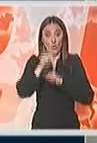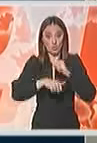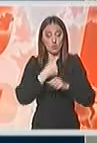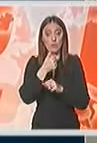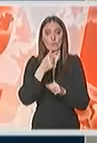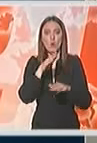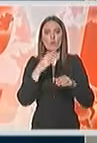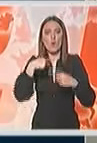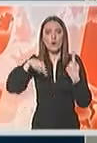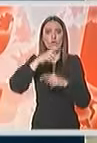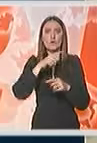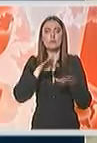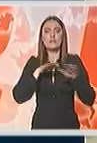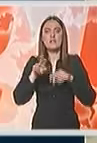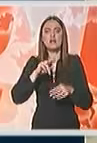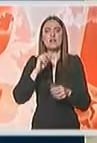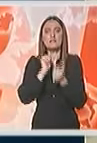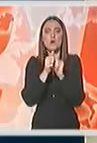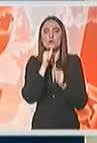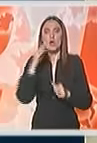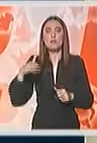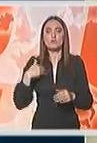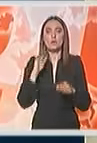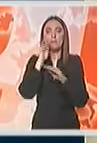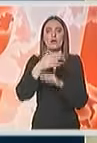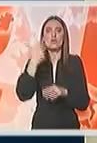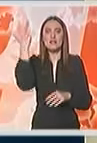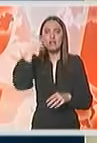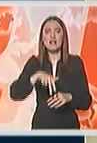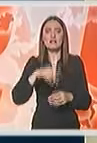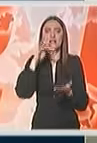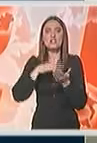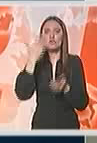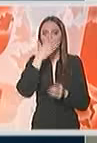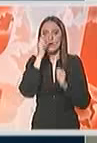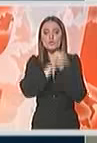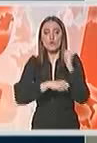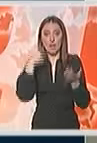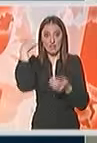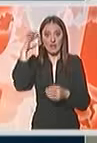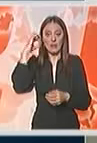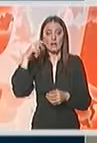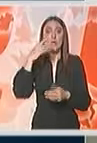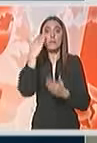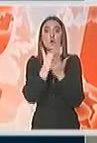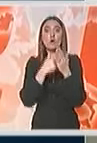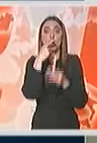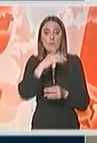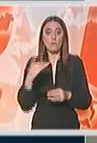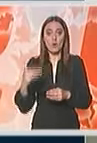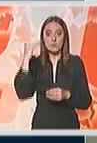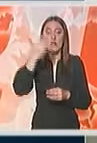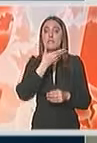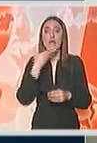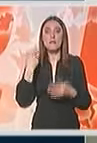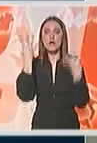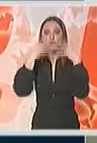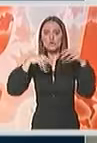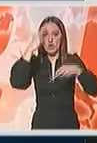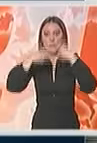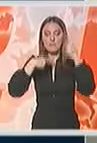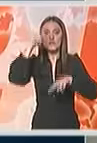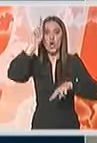okviru Ministarstva za sport i omladinu nagradili preko 3000 srednjoškolaca i studenata, ali da programa za ovaj uzrast nema, jer je stručna